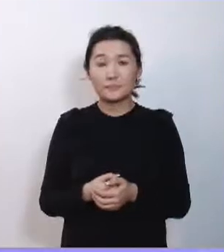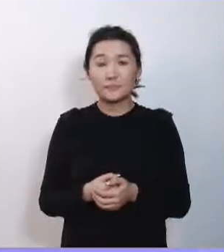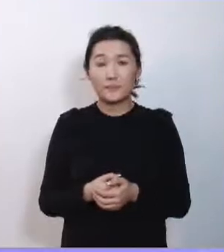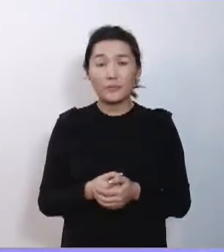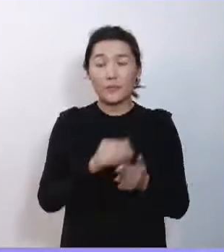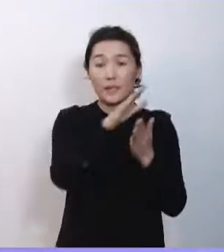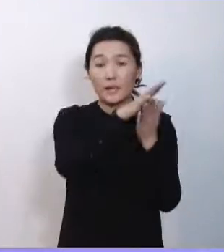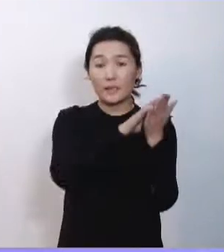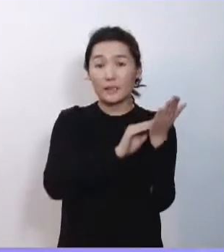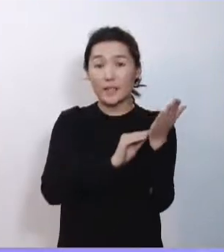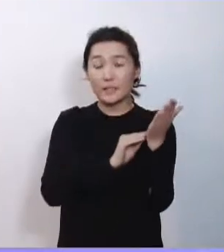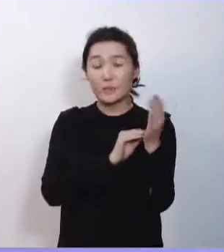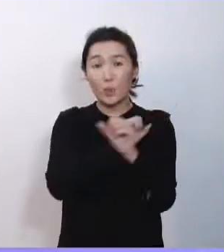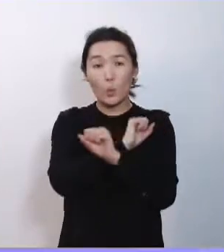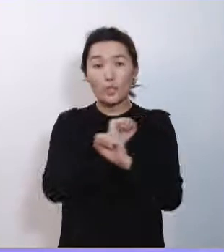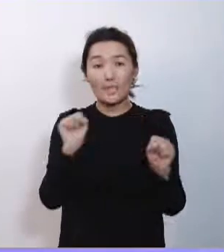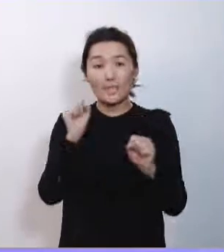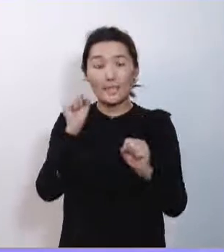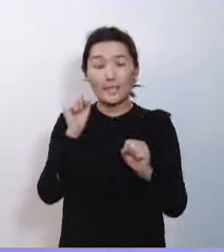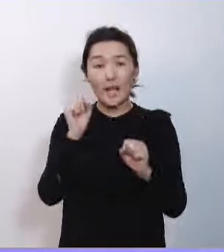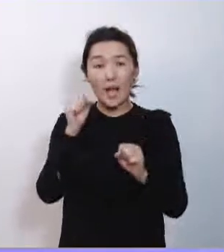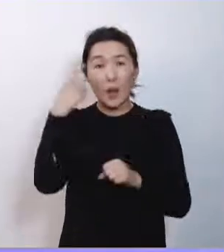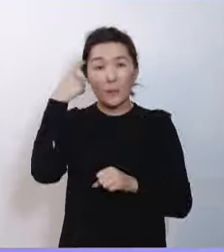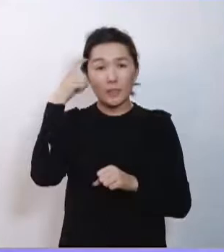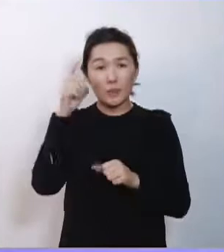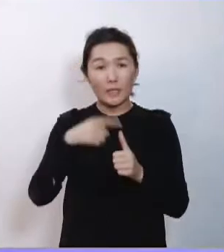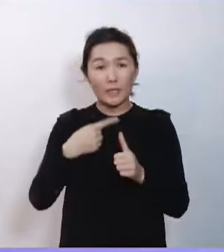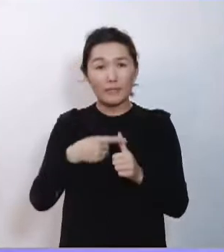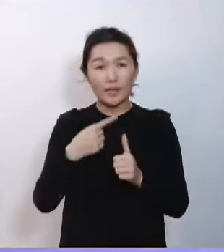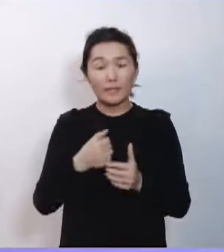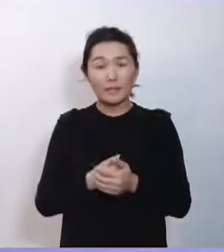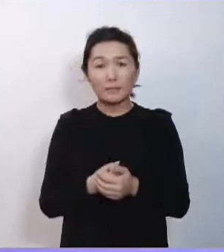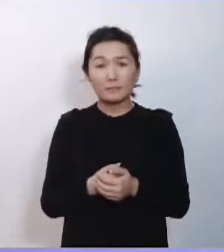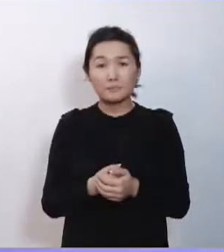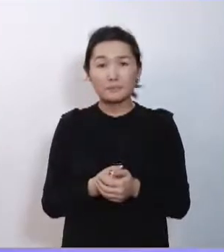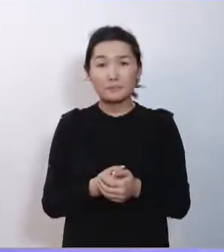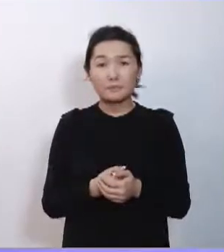К тексту нельзя придумать название.